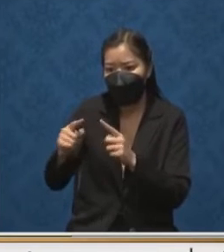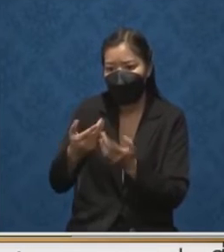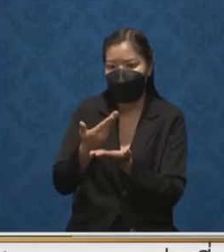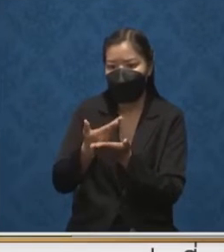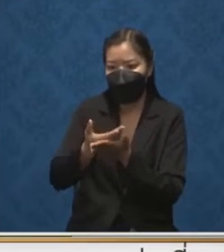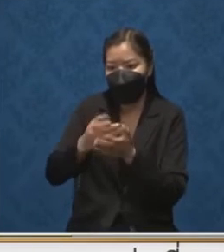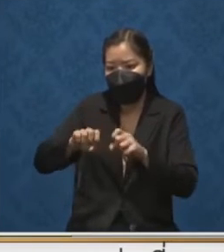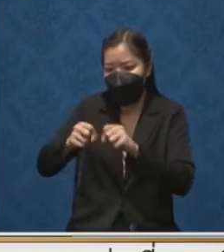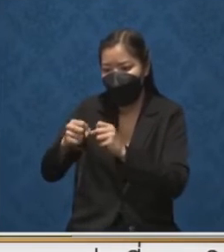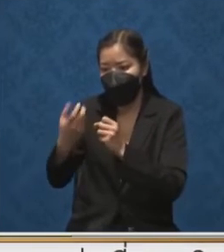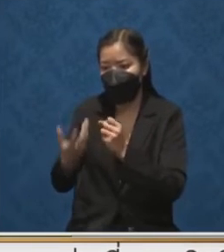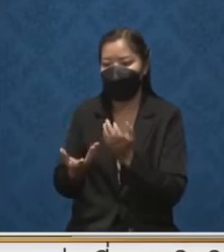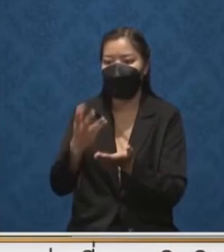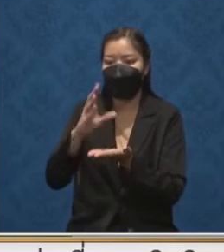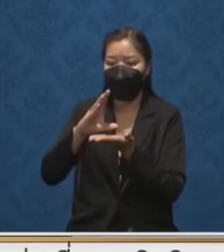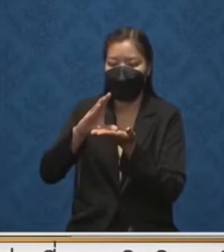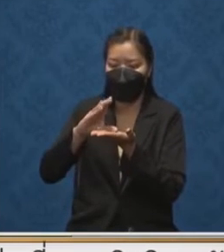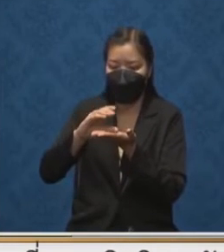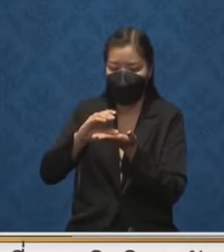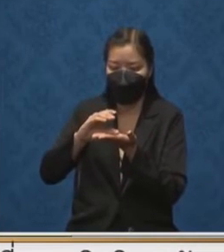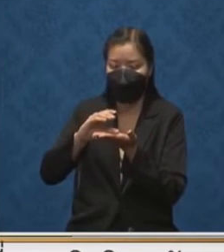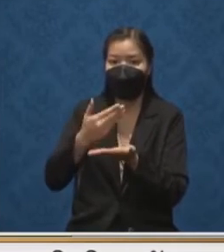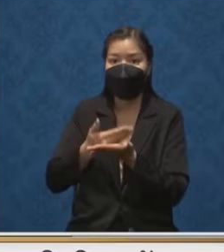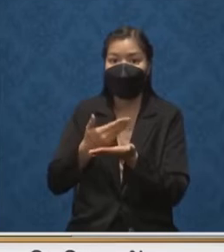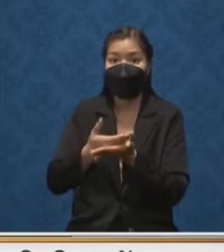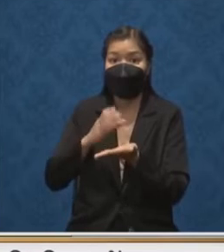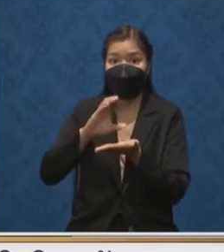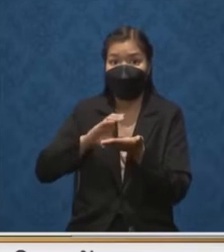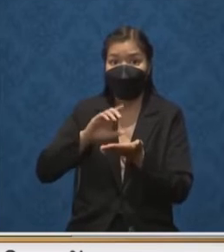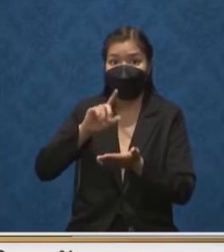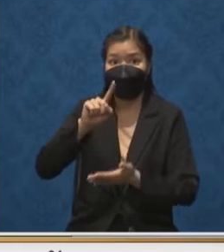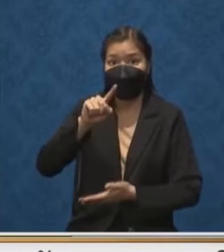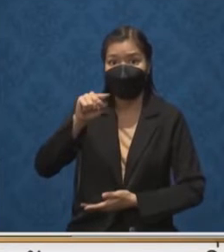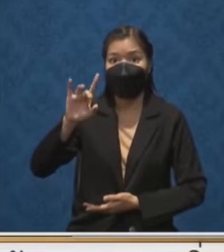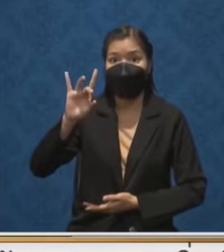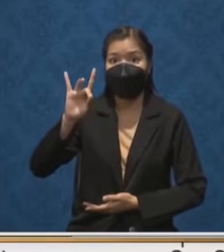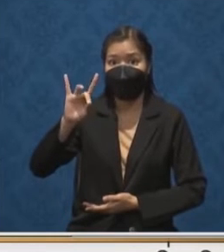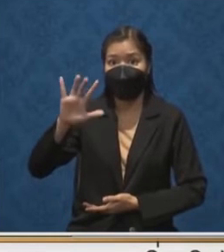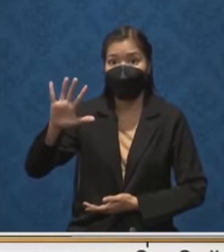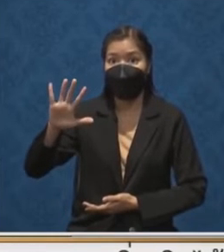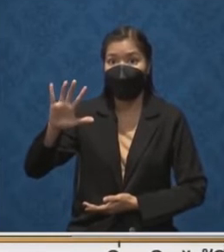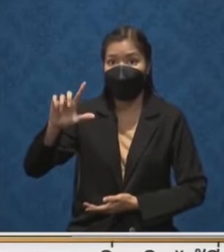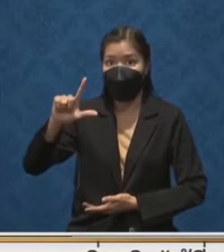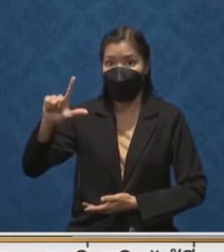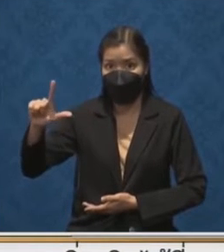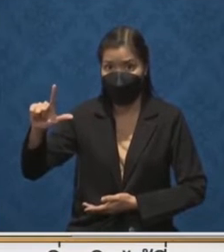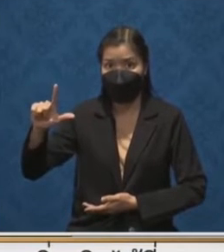มาณ 1.85 ล้านล้านบาทเนี่ยน้อยกว่าเมื่อ2ปีที่แล้วที่ตั้งไว้